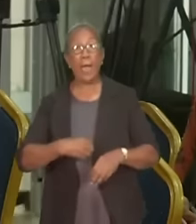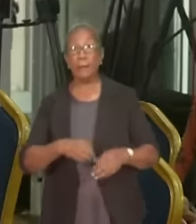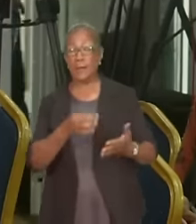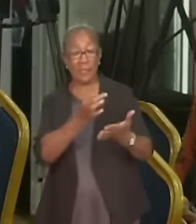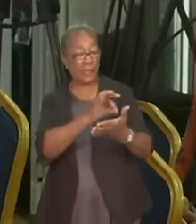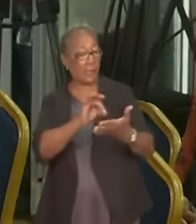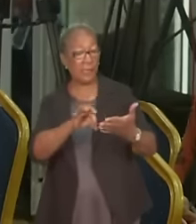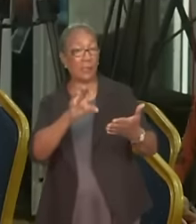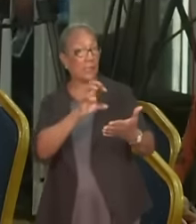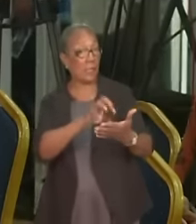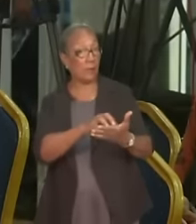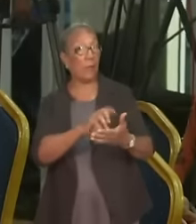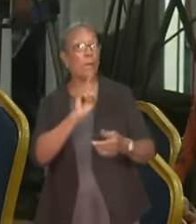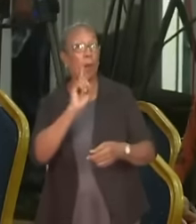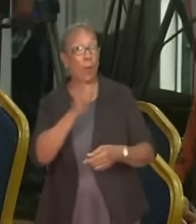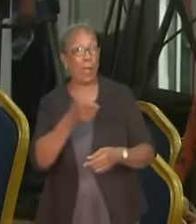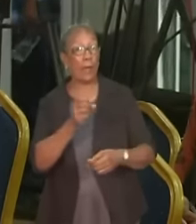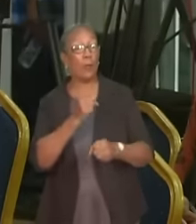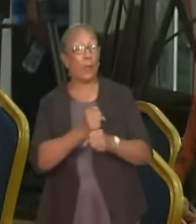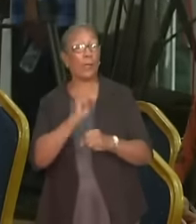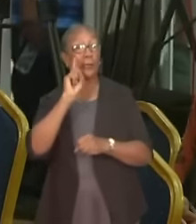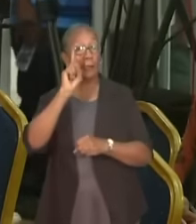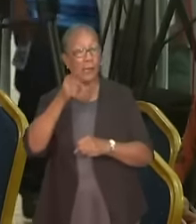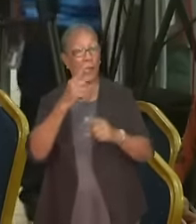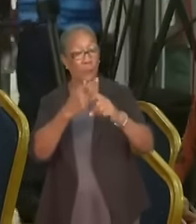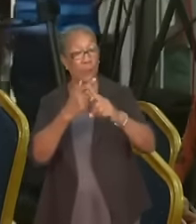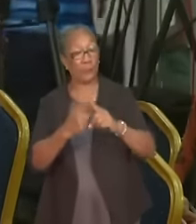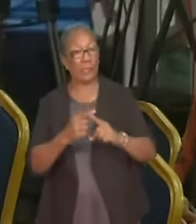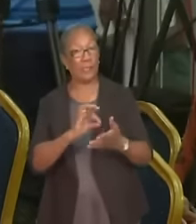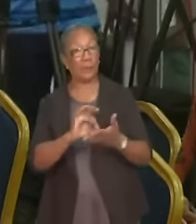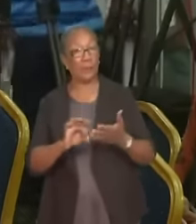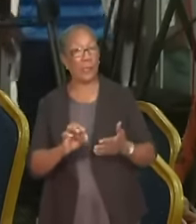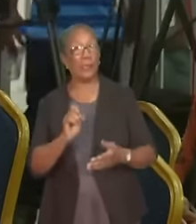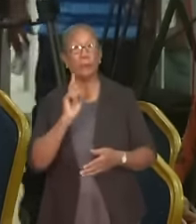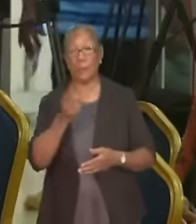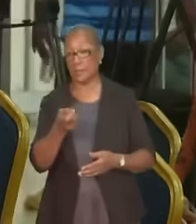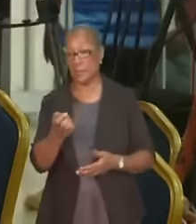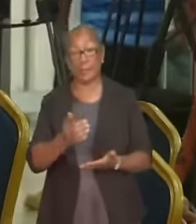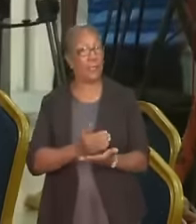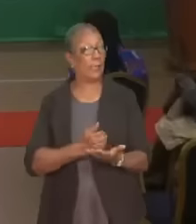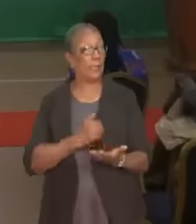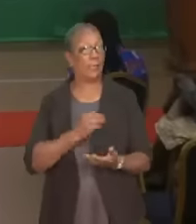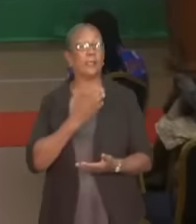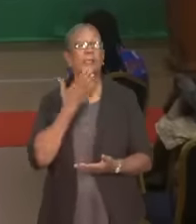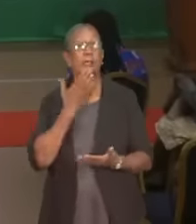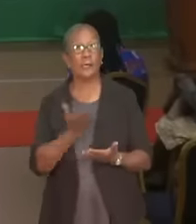getekend, maar echter toch hun geld niet krijgen? Dank u wel. Ja, dank u wel.